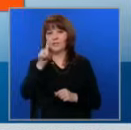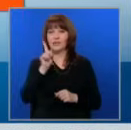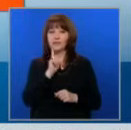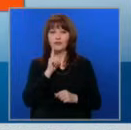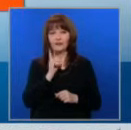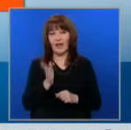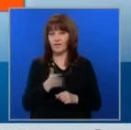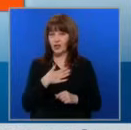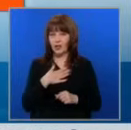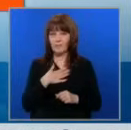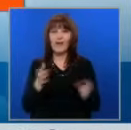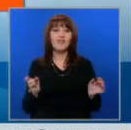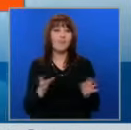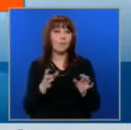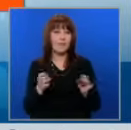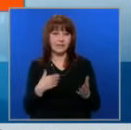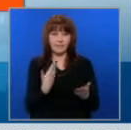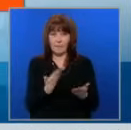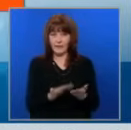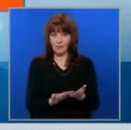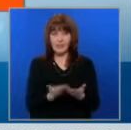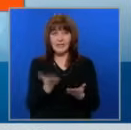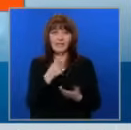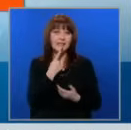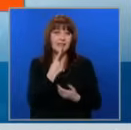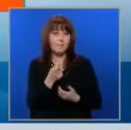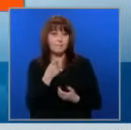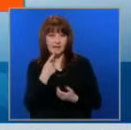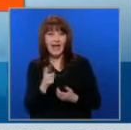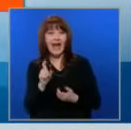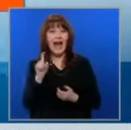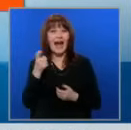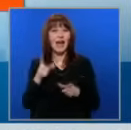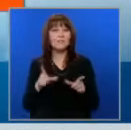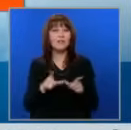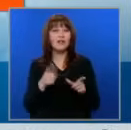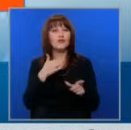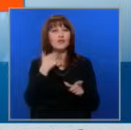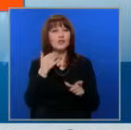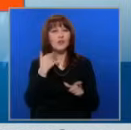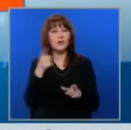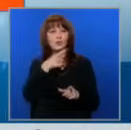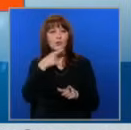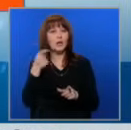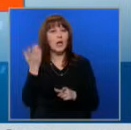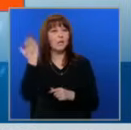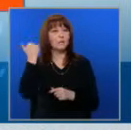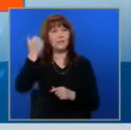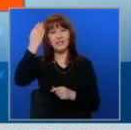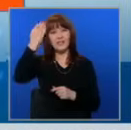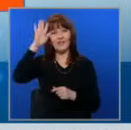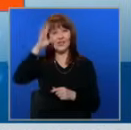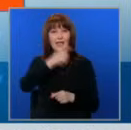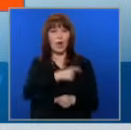1431 души. Информацията ни беше предоставена след запитване има ли схема Глеб Мишин, чрез която чужденци от Русия и бившите съветски